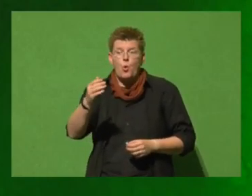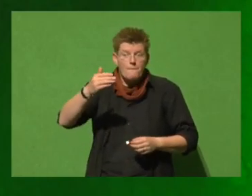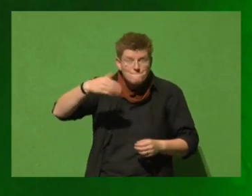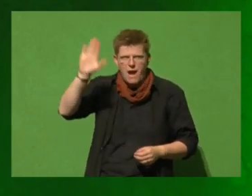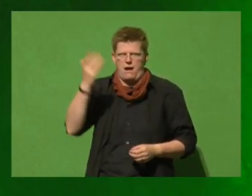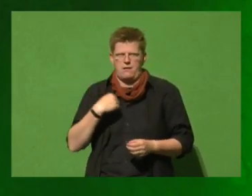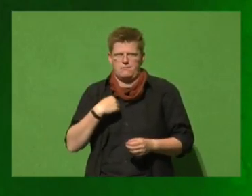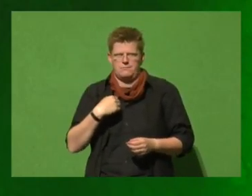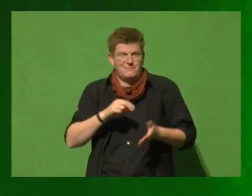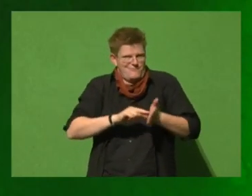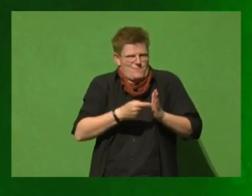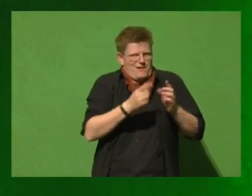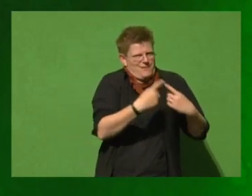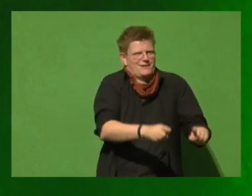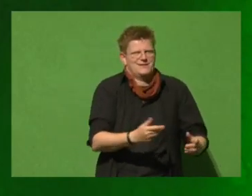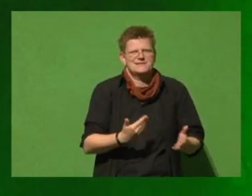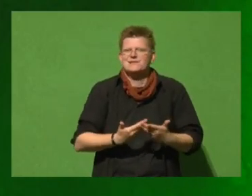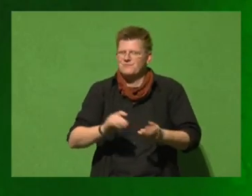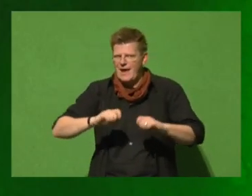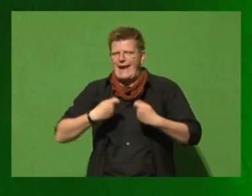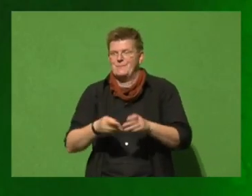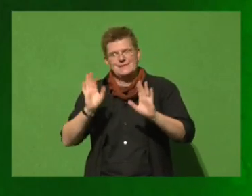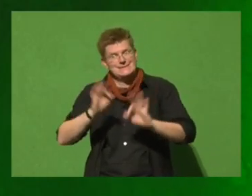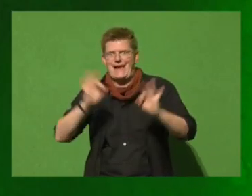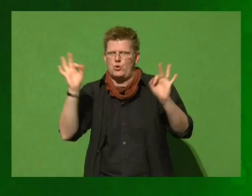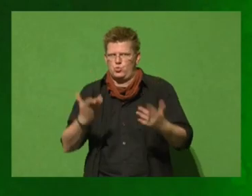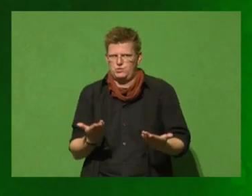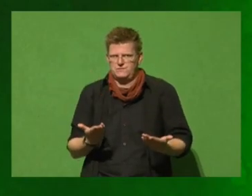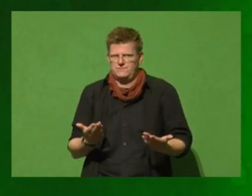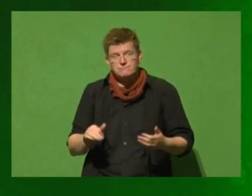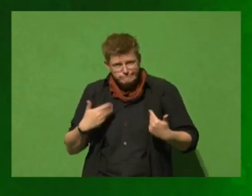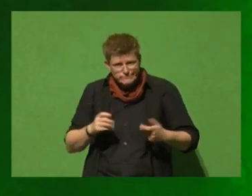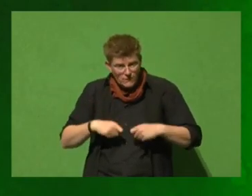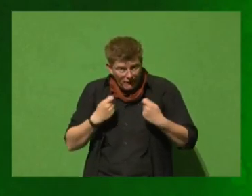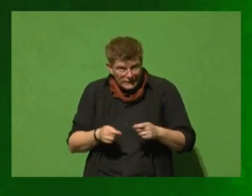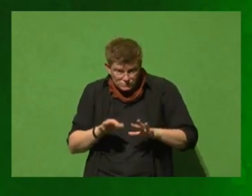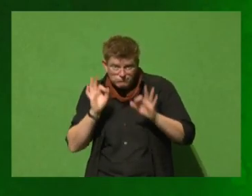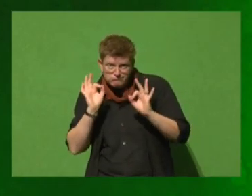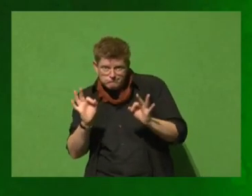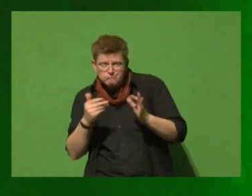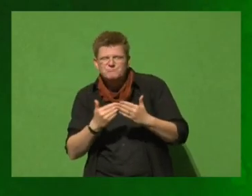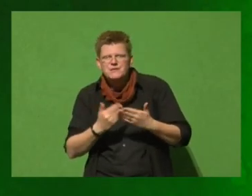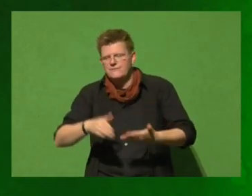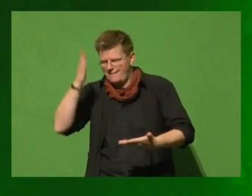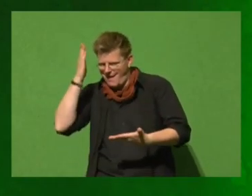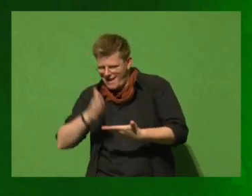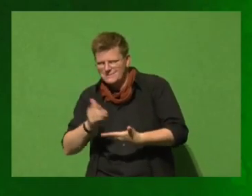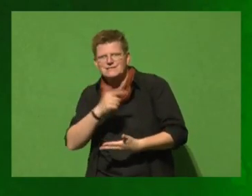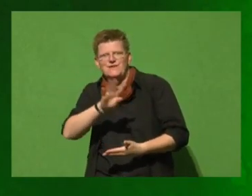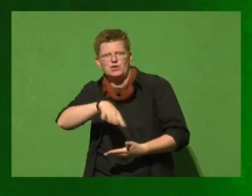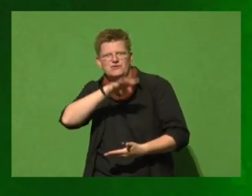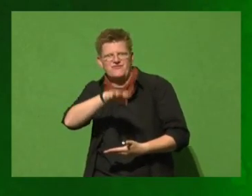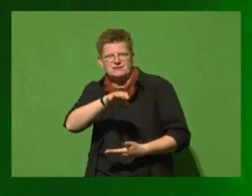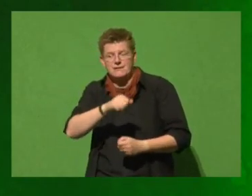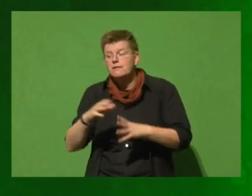geplant hatten. Das ist ein sehr gutes Ergebnis und weil wir dieses gute Ergebnis hatten, haben wir Ende 2014 und Anfang 2015